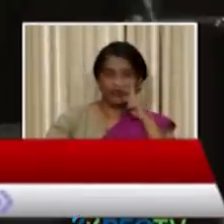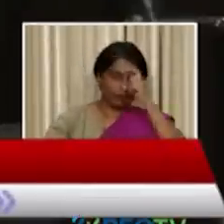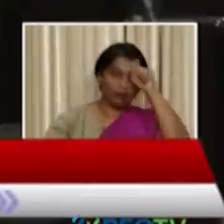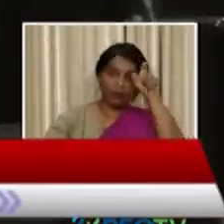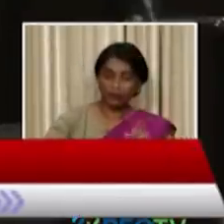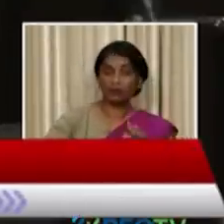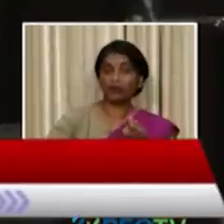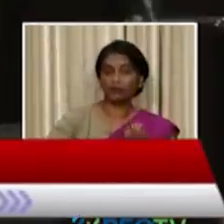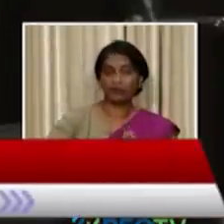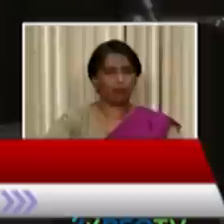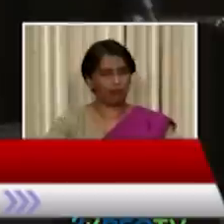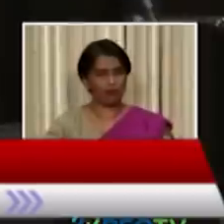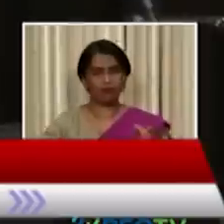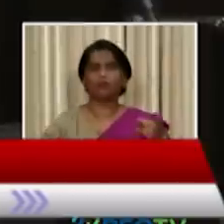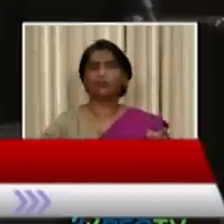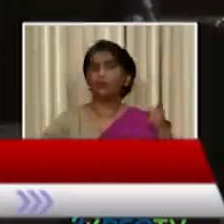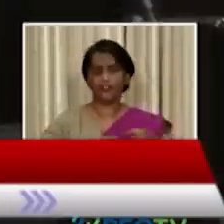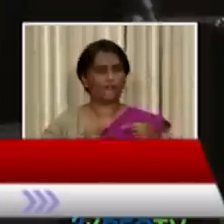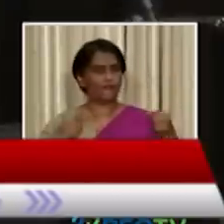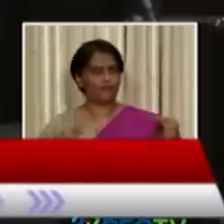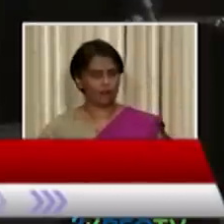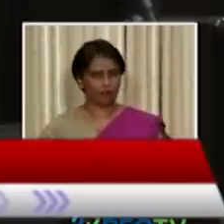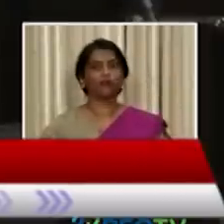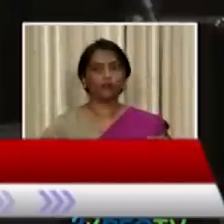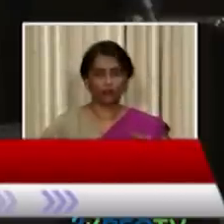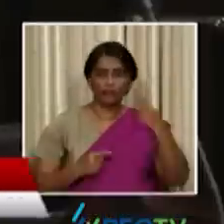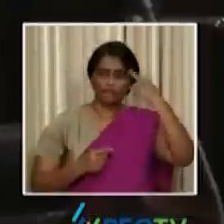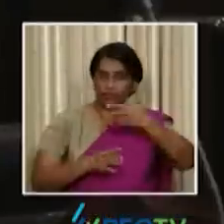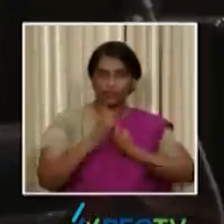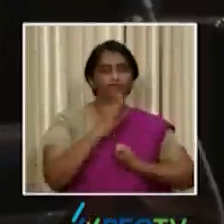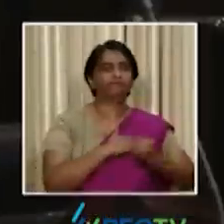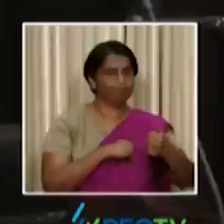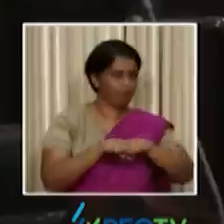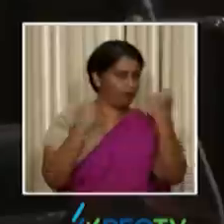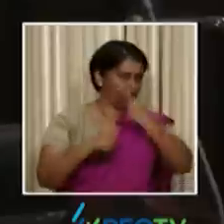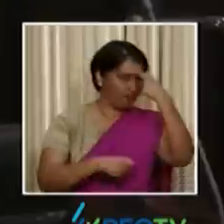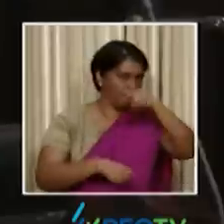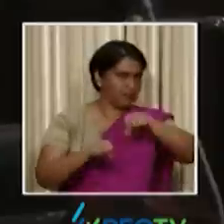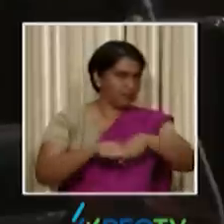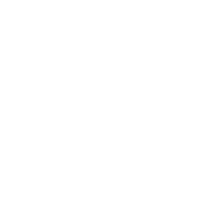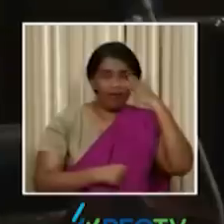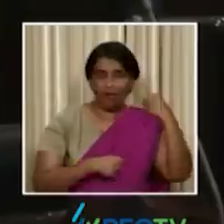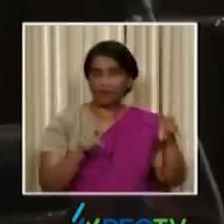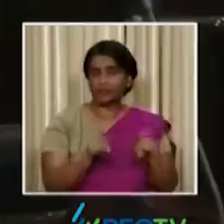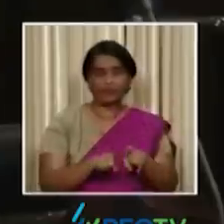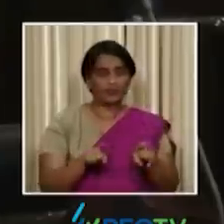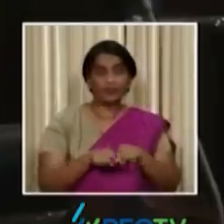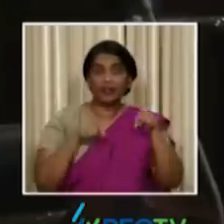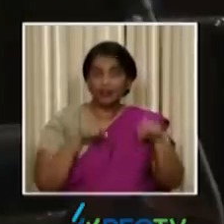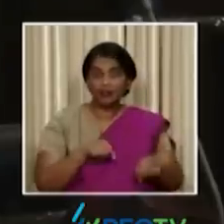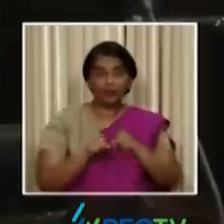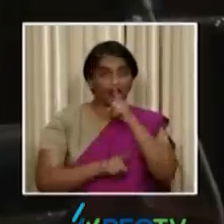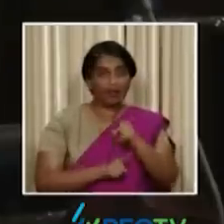මැතිතුමා ආර්ථිකය විනාශ කරා කියලා එතුමාට එරෙහිව ගෙනාපු විශ්වාස භංගයට පක්ෂව. ඉතින් ඒවා නිකන් අමතක වෙලා වගේ දැන් කතා